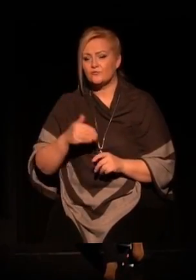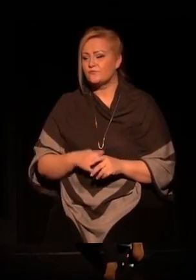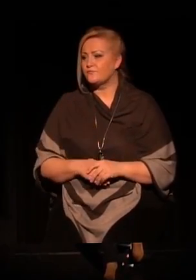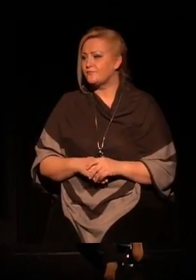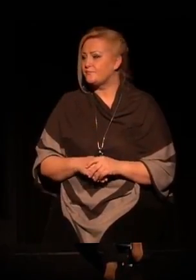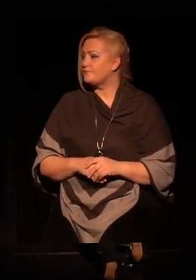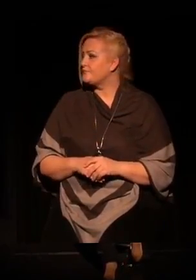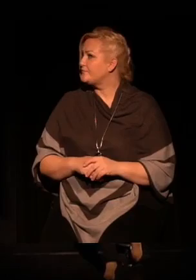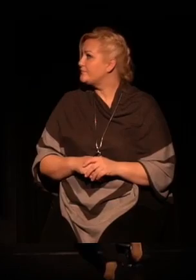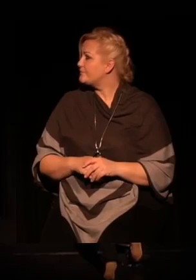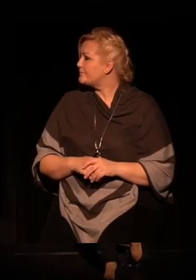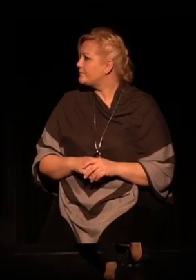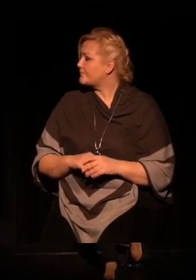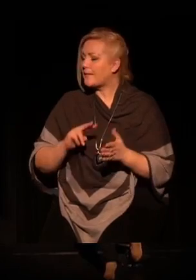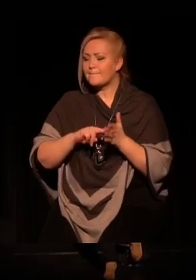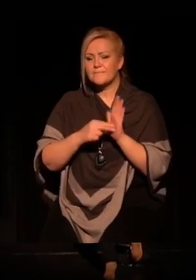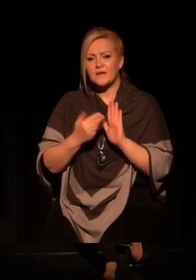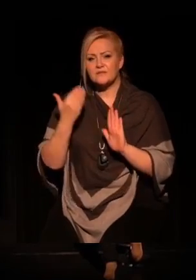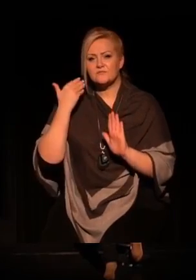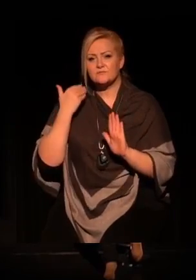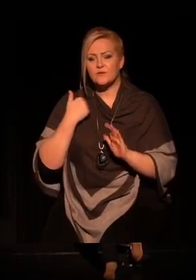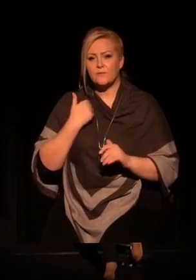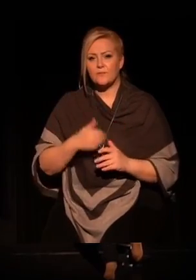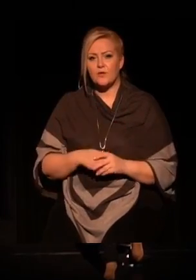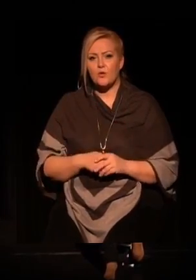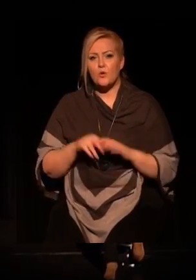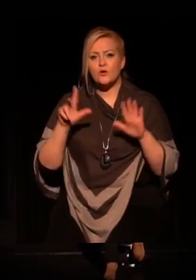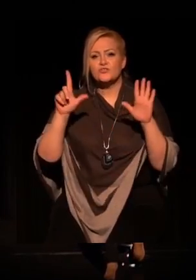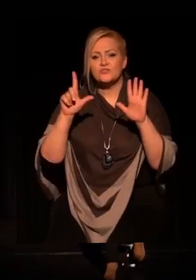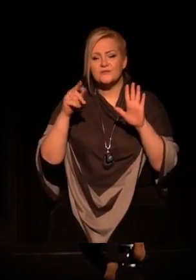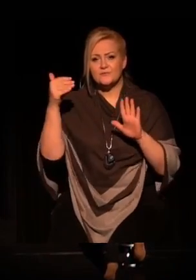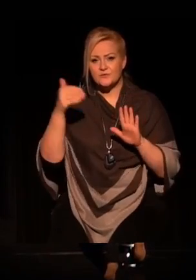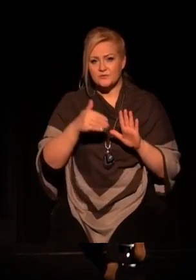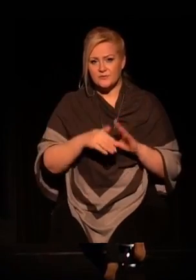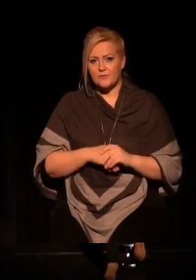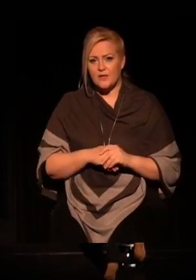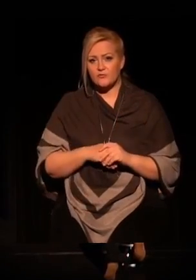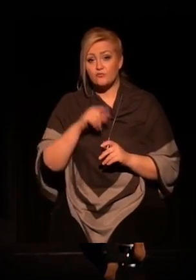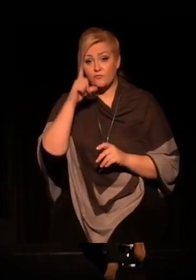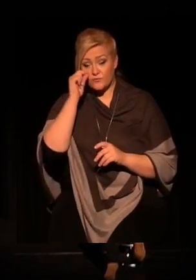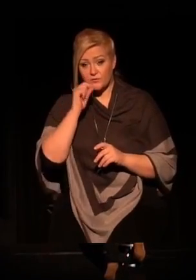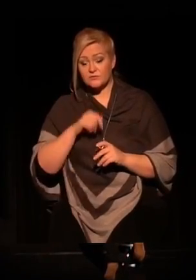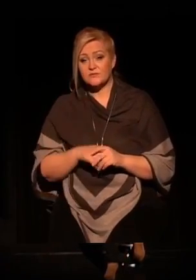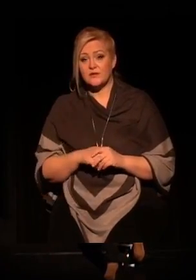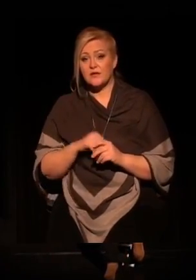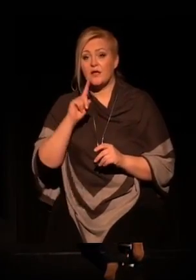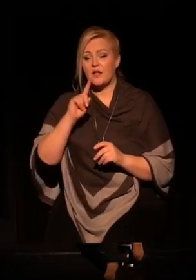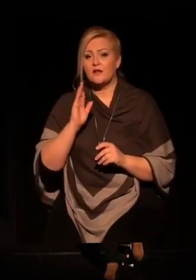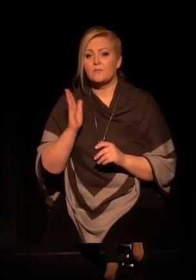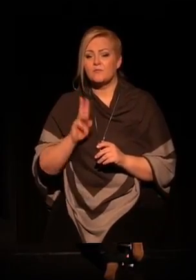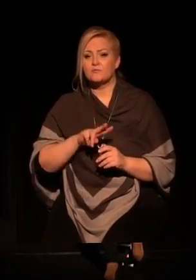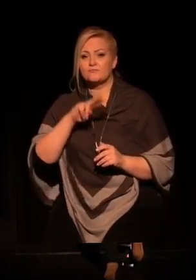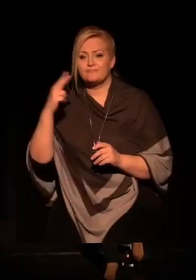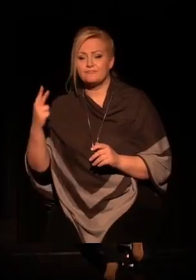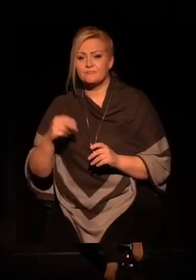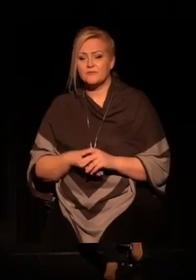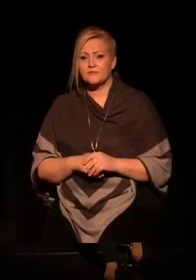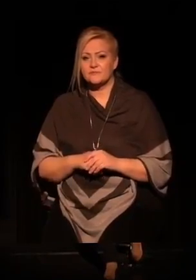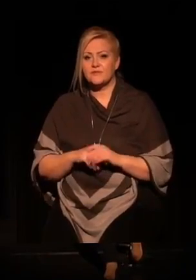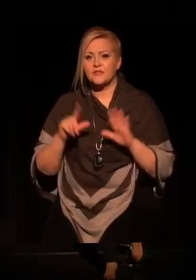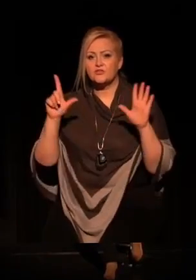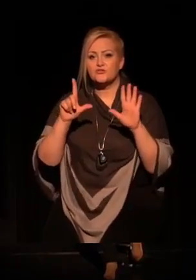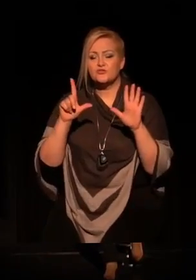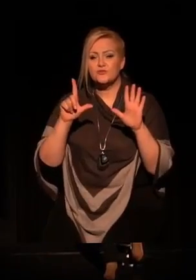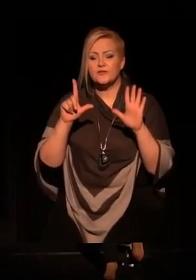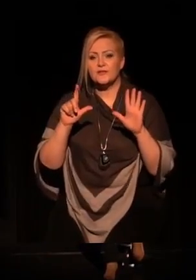na 7000, później kolejny obóz, drugi tak zwany na 7600,